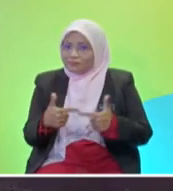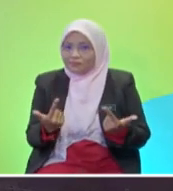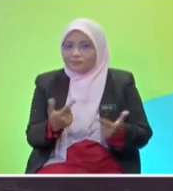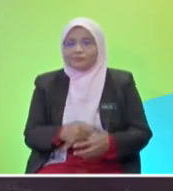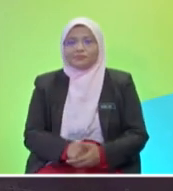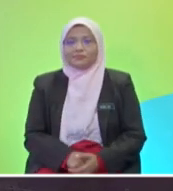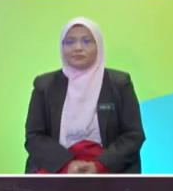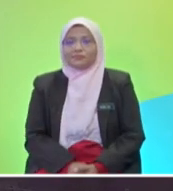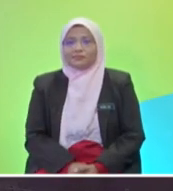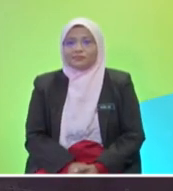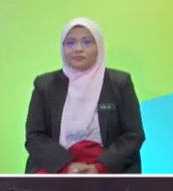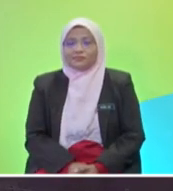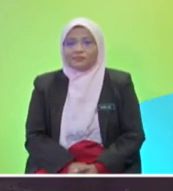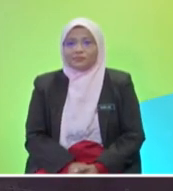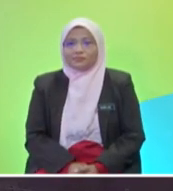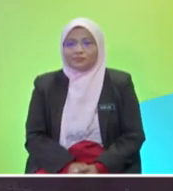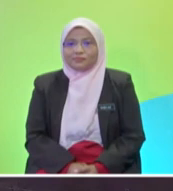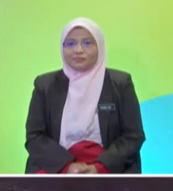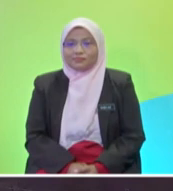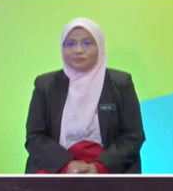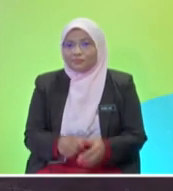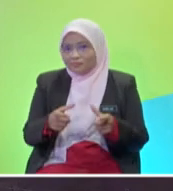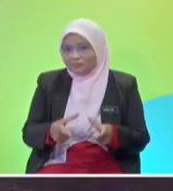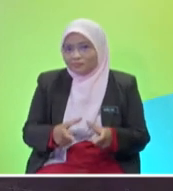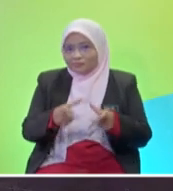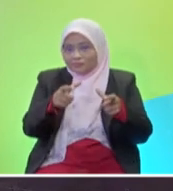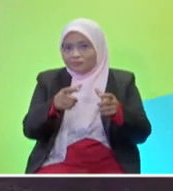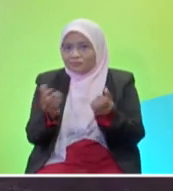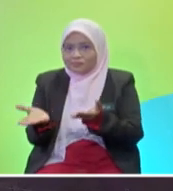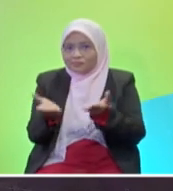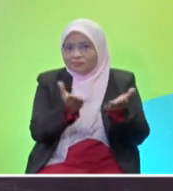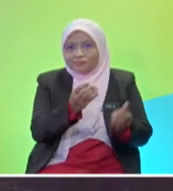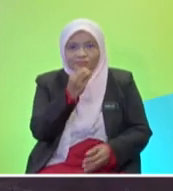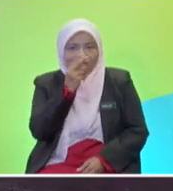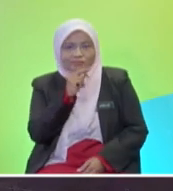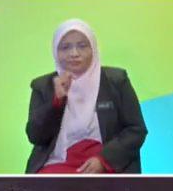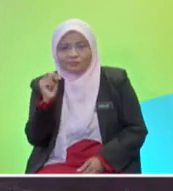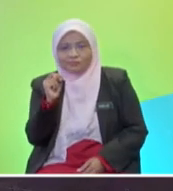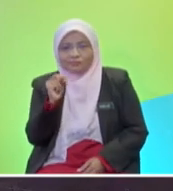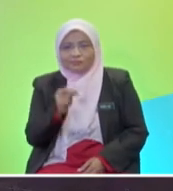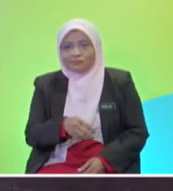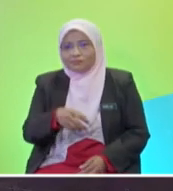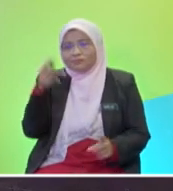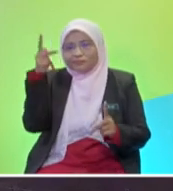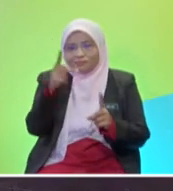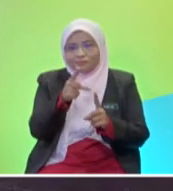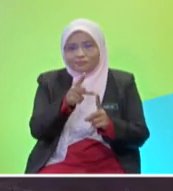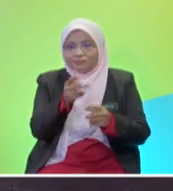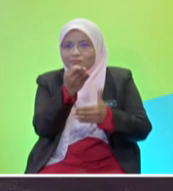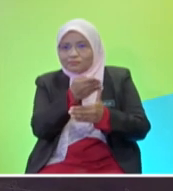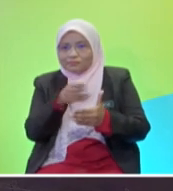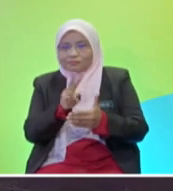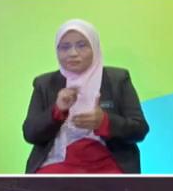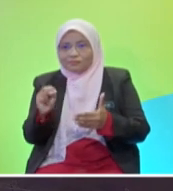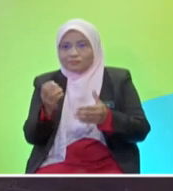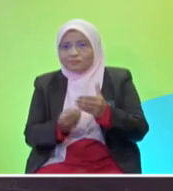tumbuh-tumbuhan adalah benda hidup. Jadi batang ni dia akan mengangkut makanan yang dihasilkan daripada daun ke bahagian-bahagian tubuh dia